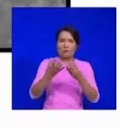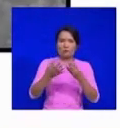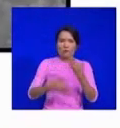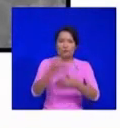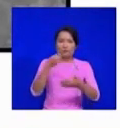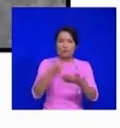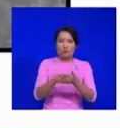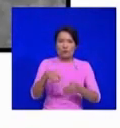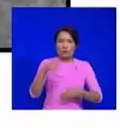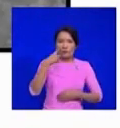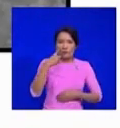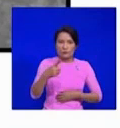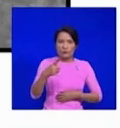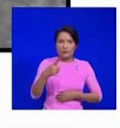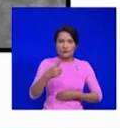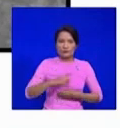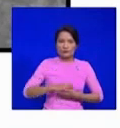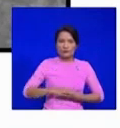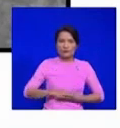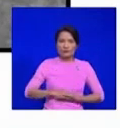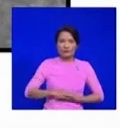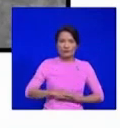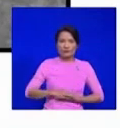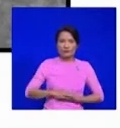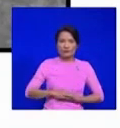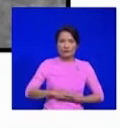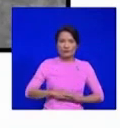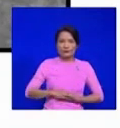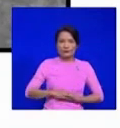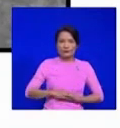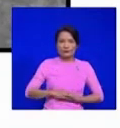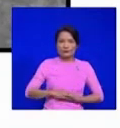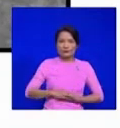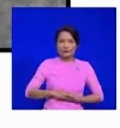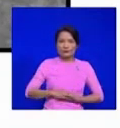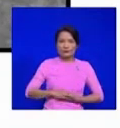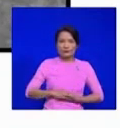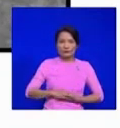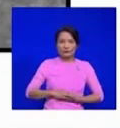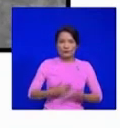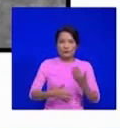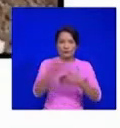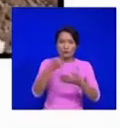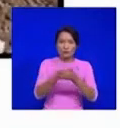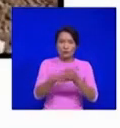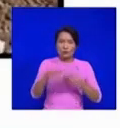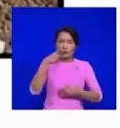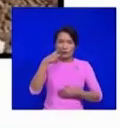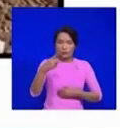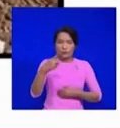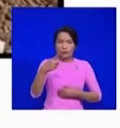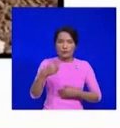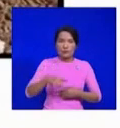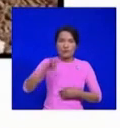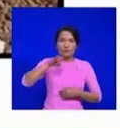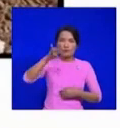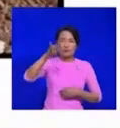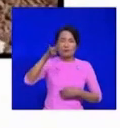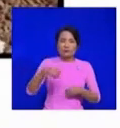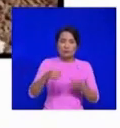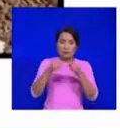ครับที่จะต้องปิดจ็อบให้มากขึ้นนะครับเพราะฉะนั้นผมคิดว่าเนี่ยเป็นเรื่องที่น่าจับตามอง ต่อไปที่ที่จะเกิดขึ้นที่เมียวดี